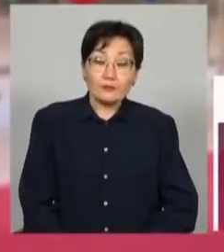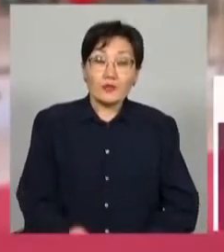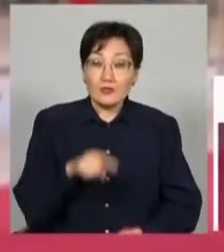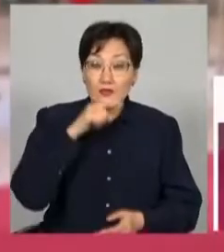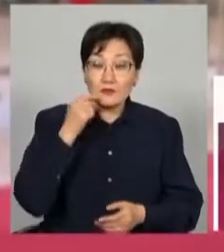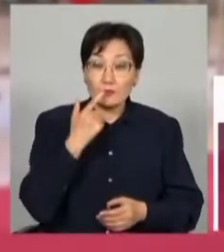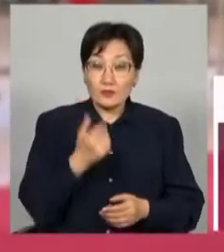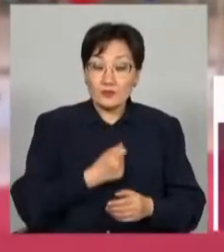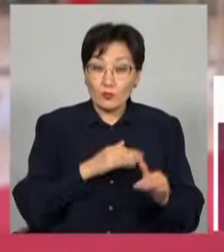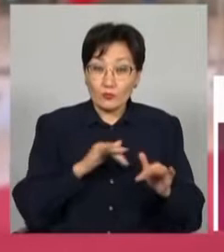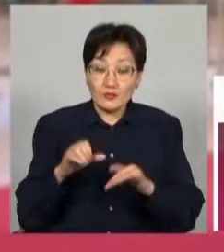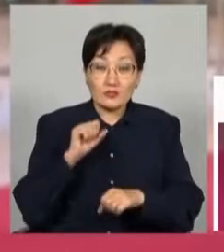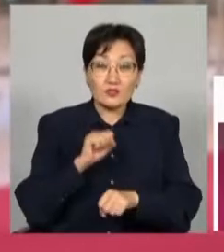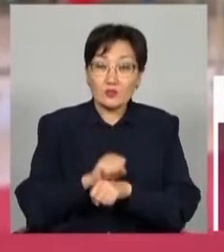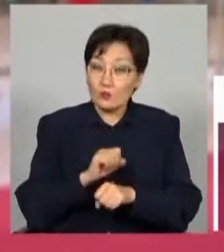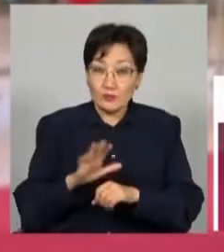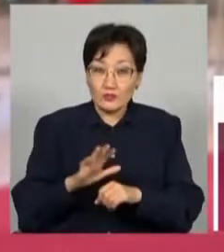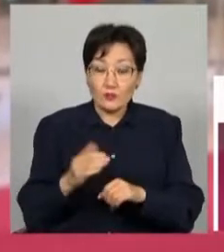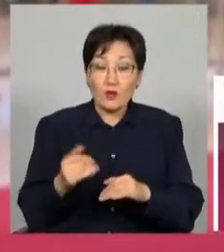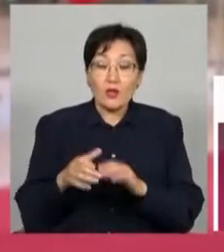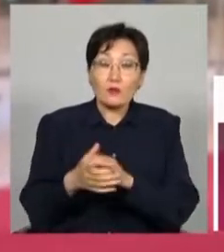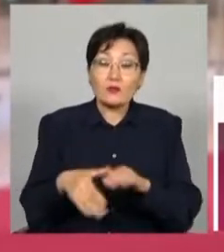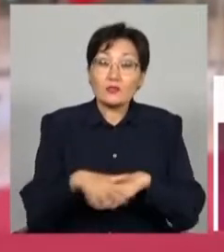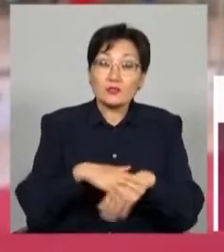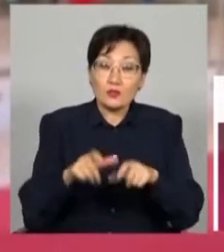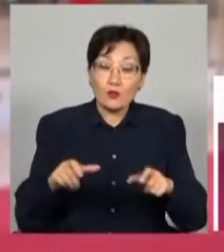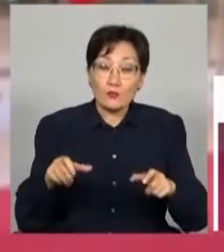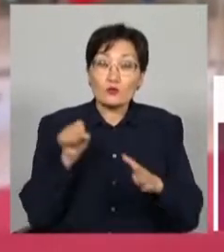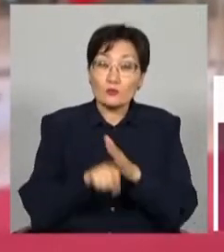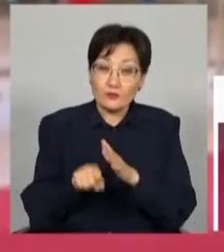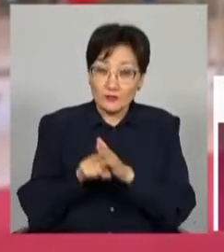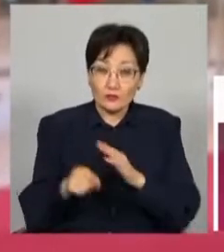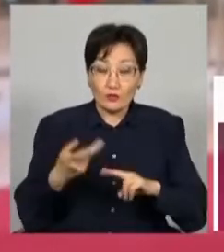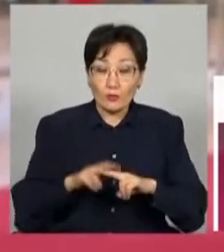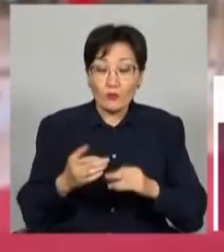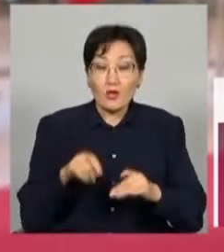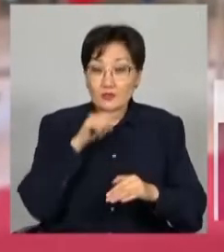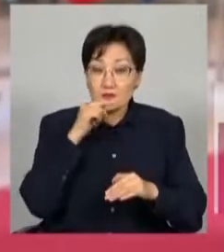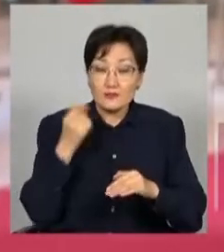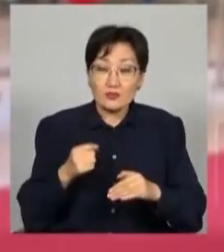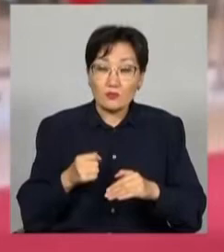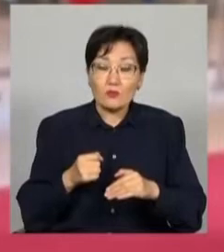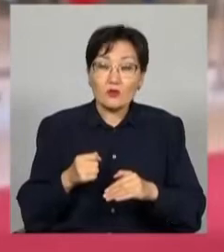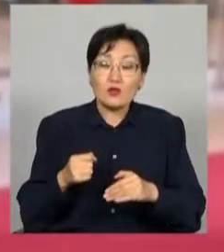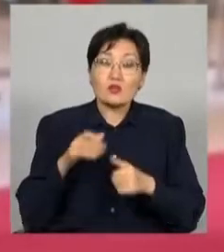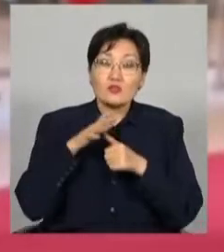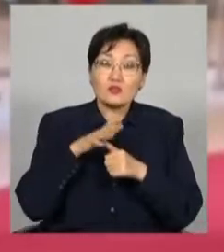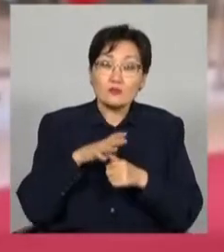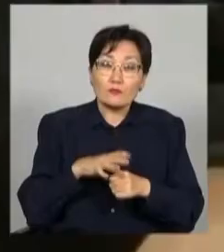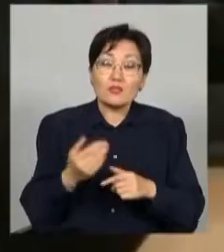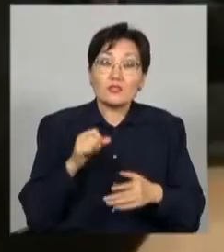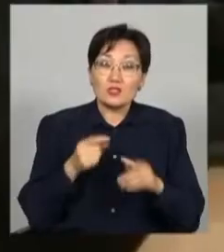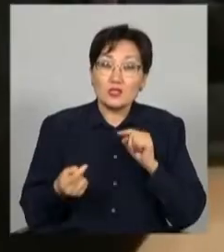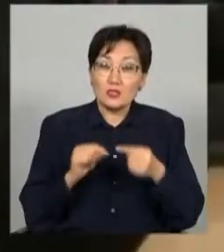Ресей әскери іс-қимылды доғармай отыр. Олар бейбіт тұрғындарға шабуыл жасауда. Сондықтан біз Ресейге қысым көрсетуді жалғастыруымыз